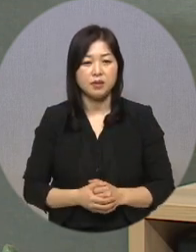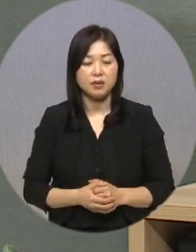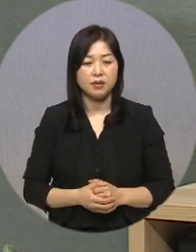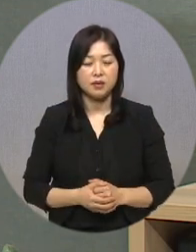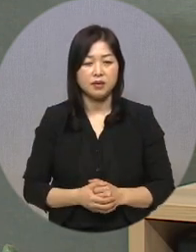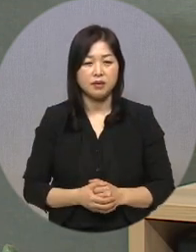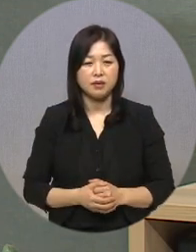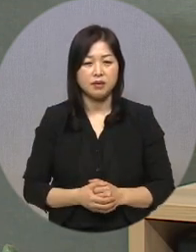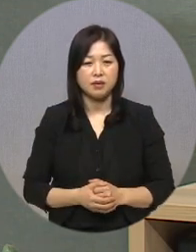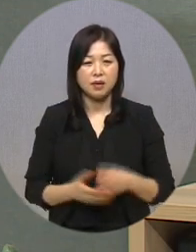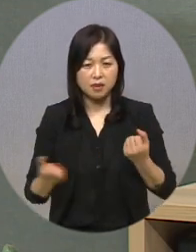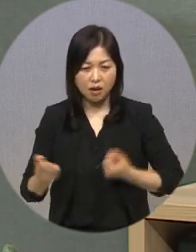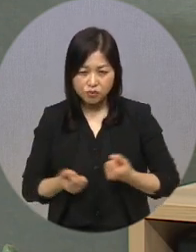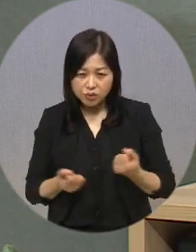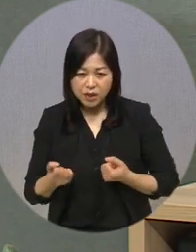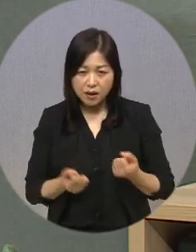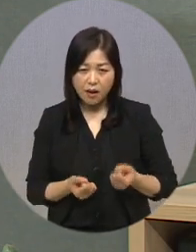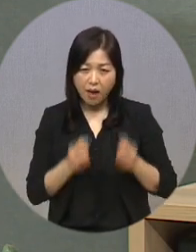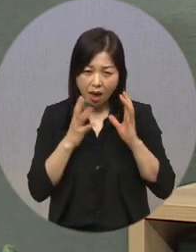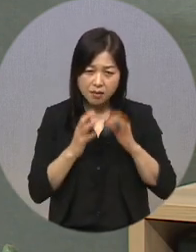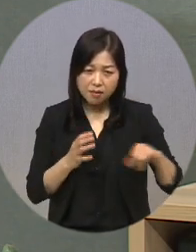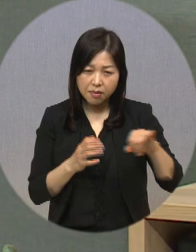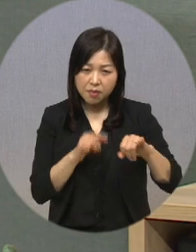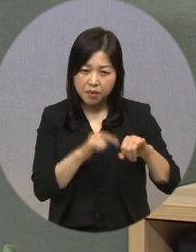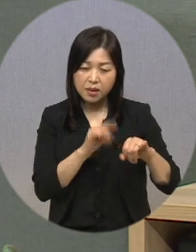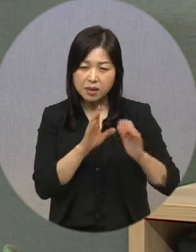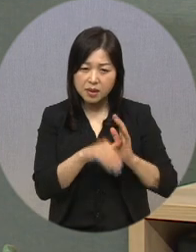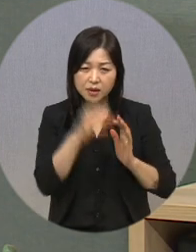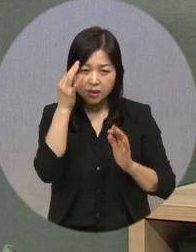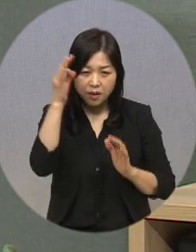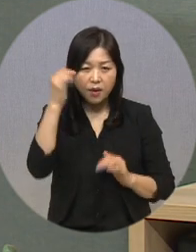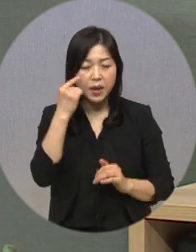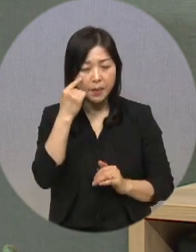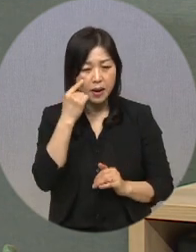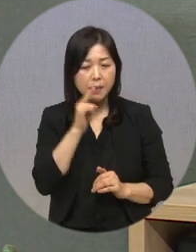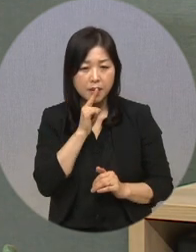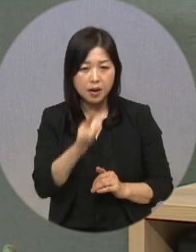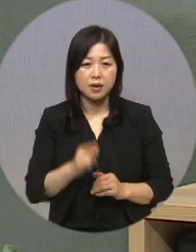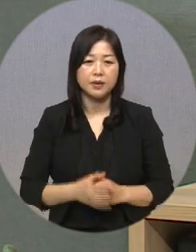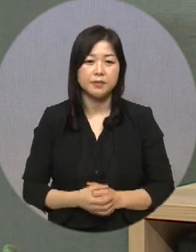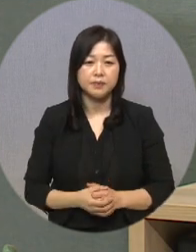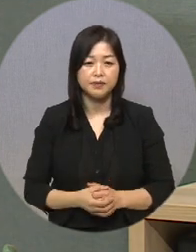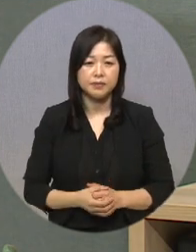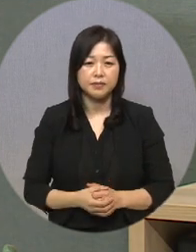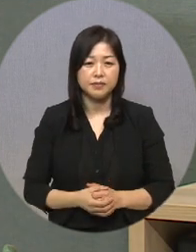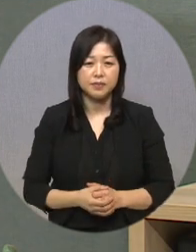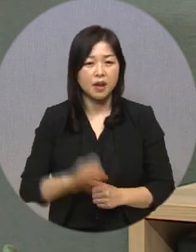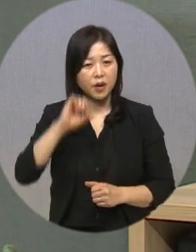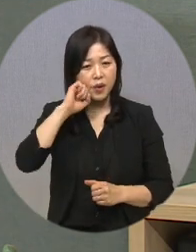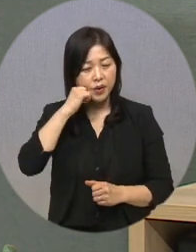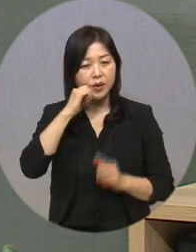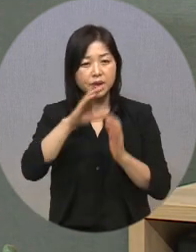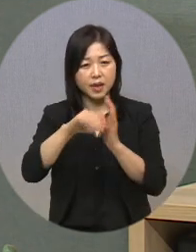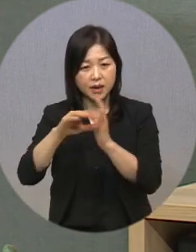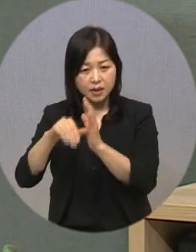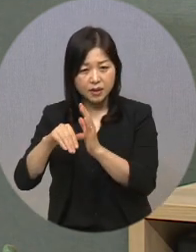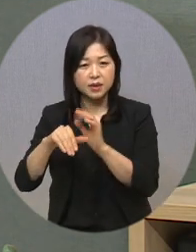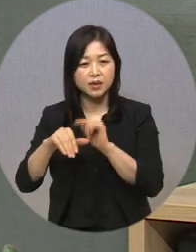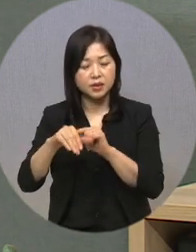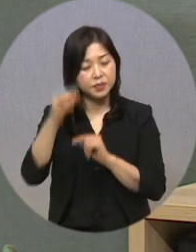개구리가 올챙이 시절을 기억해봐라 이런 얘기 많이 하죠. 어려웠던 시절을 우리가